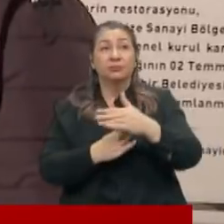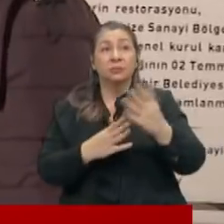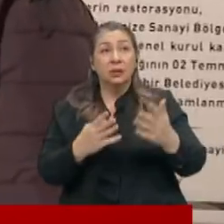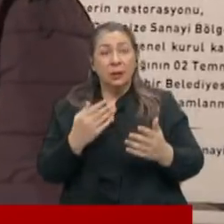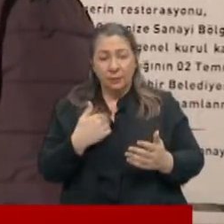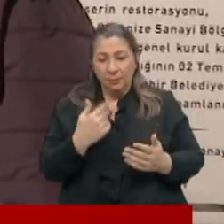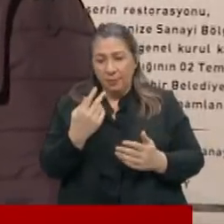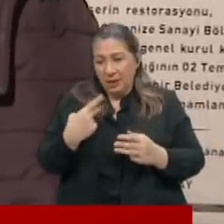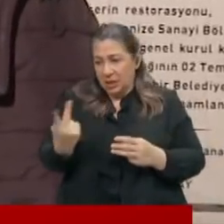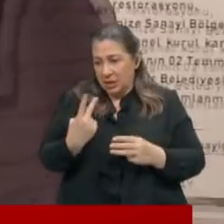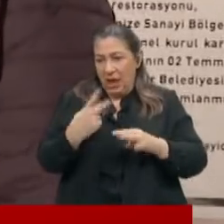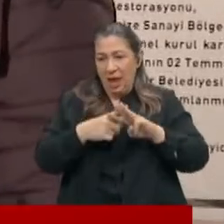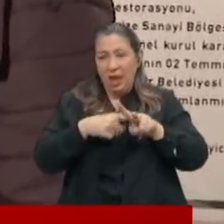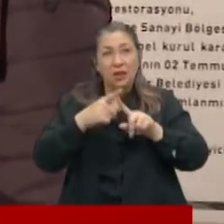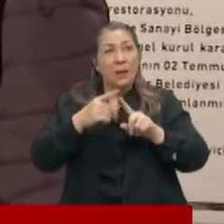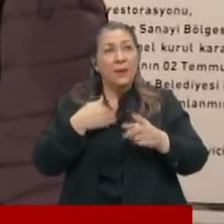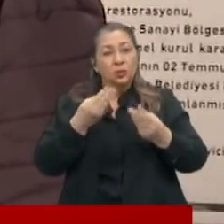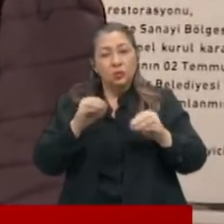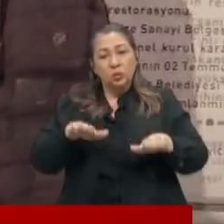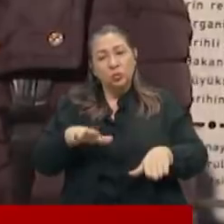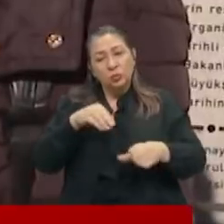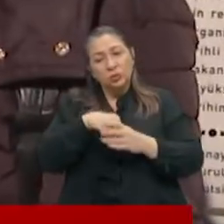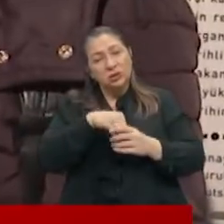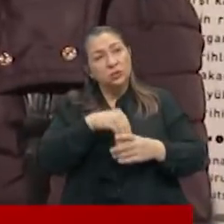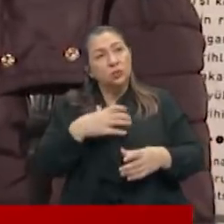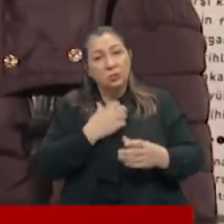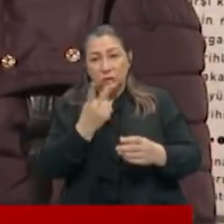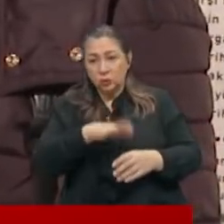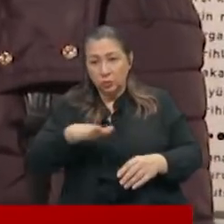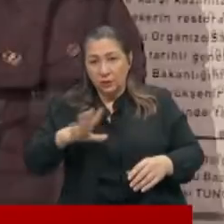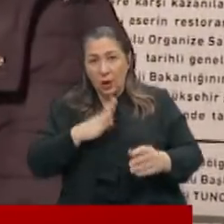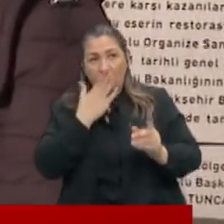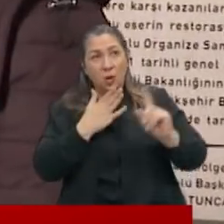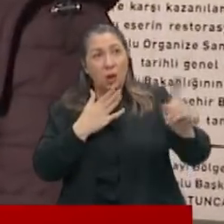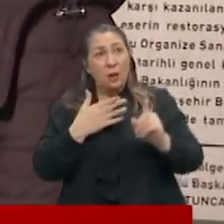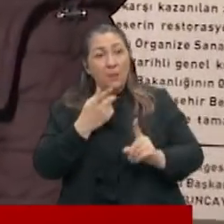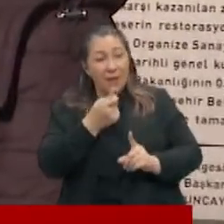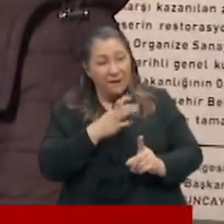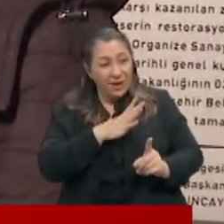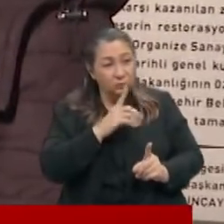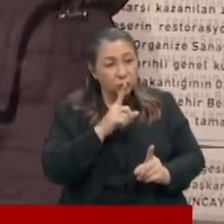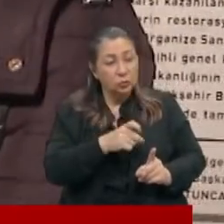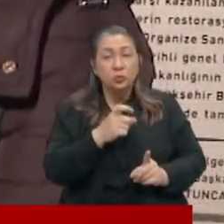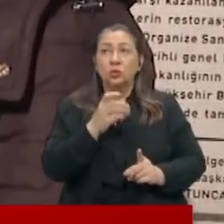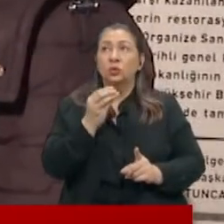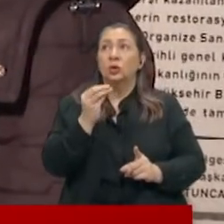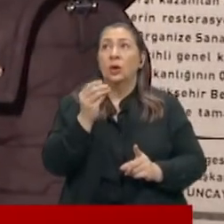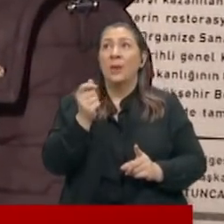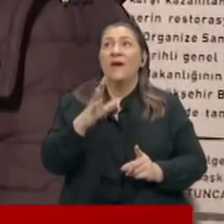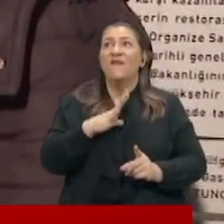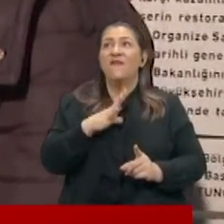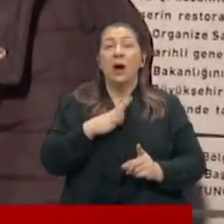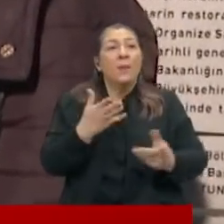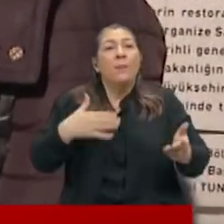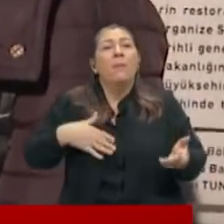Bir evde iki EYT'liyiz biz. Ben çocuğum için üzülüyorum. İki tane çocuğumuz var okula giden. Harçlığın var mı diye soruyorum. Çocuğum harçlığın var diyor.